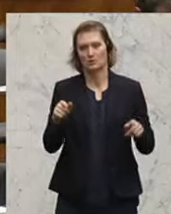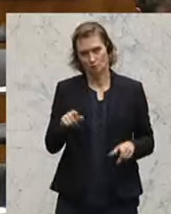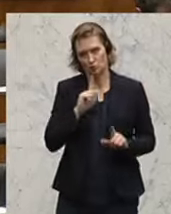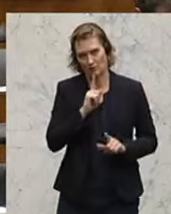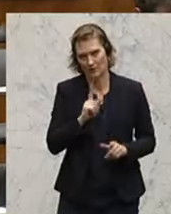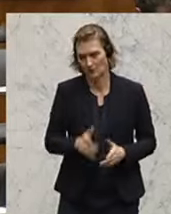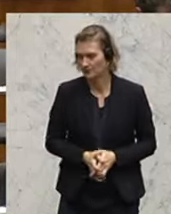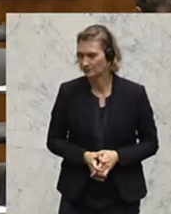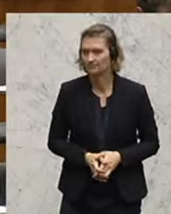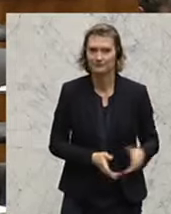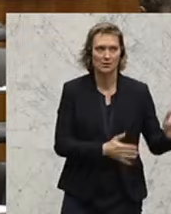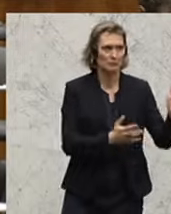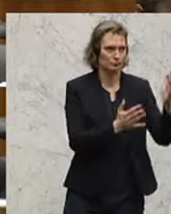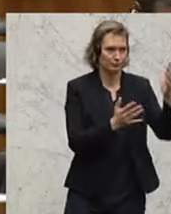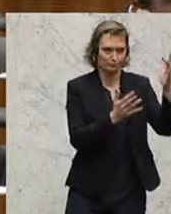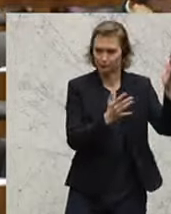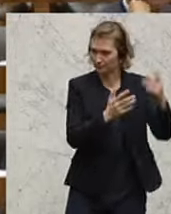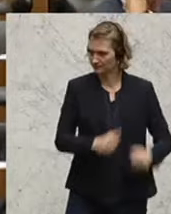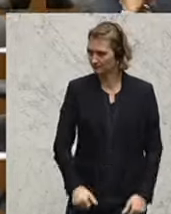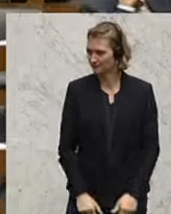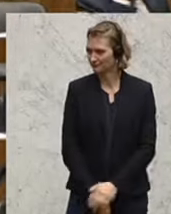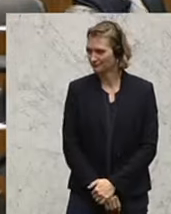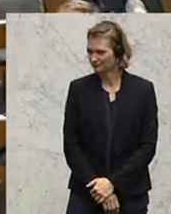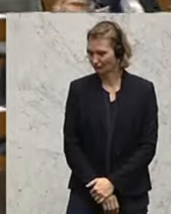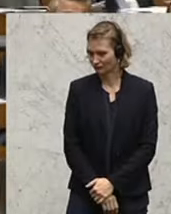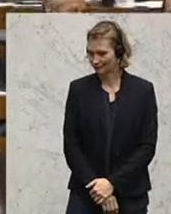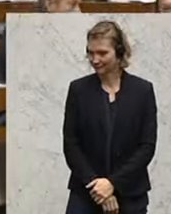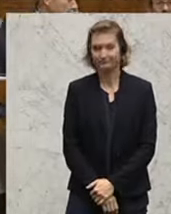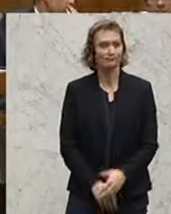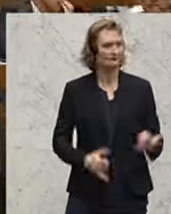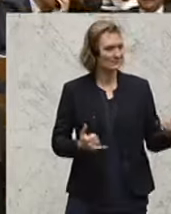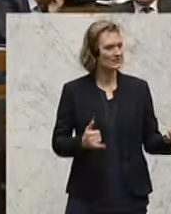Sagt also Gerald Loacker.